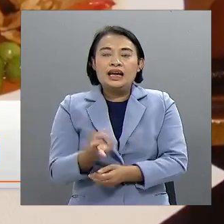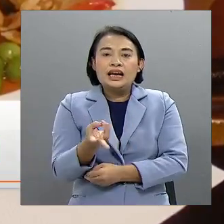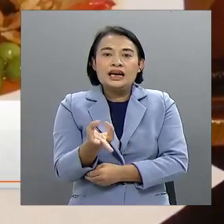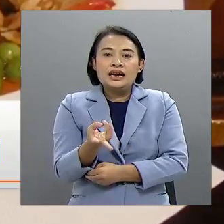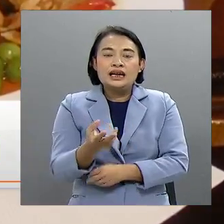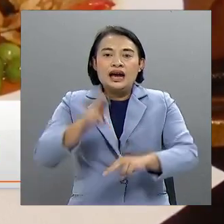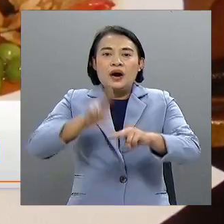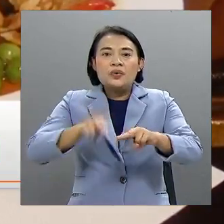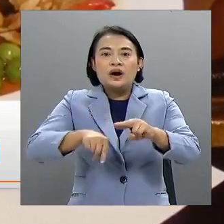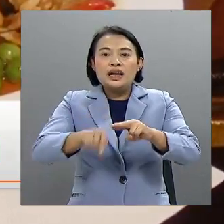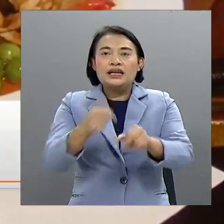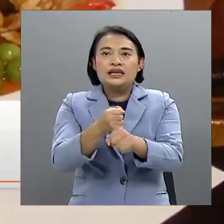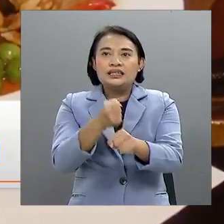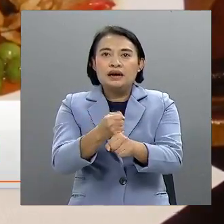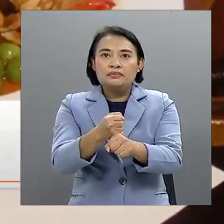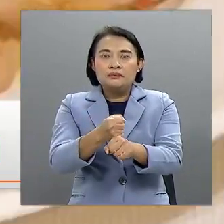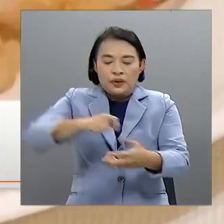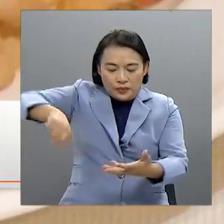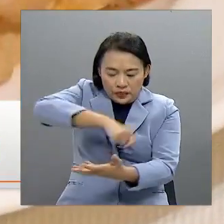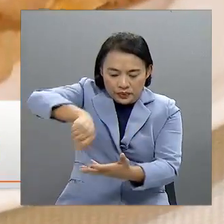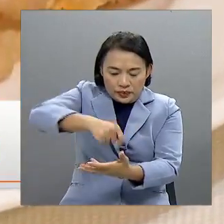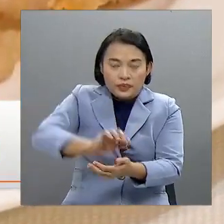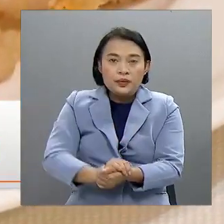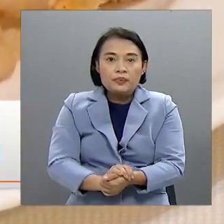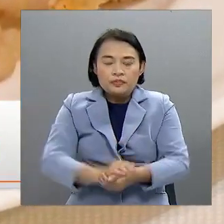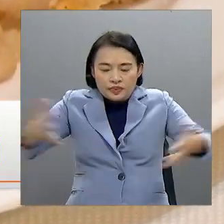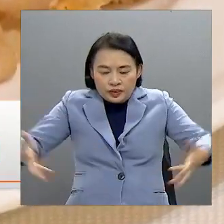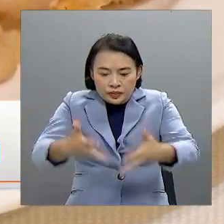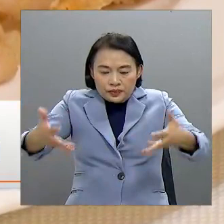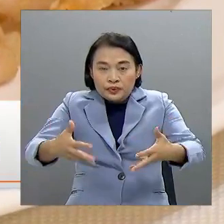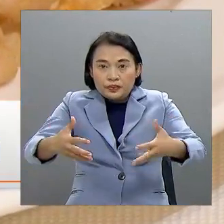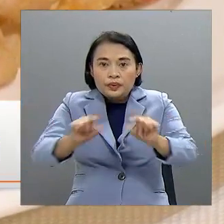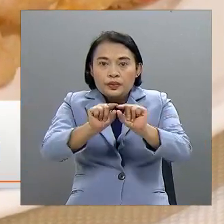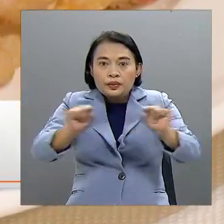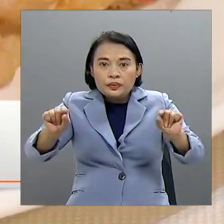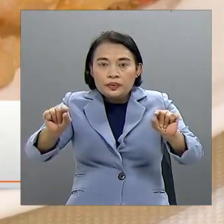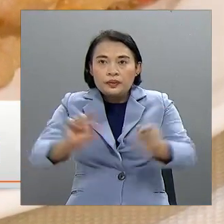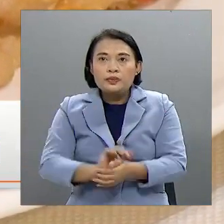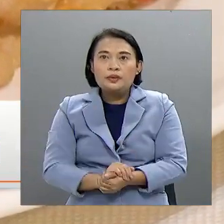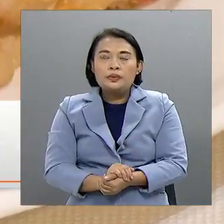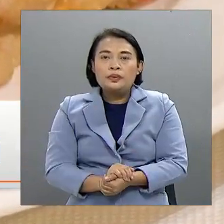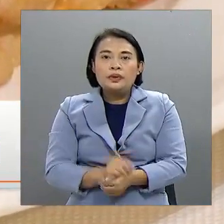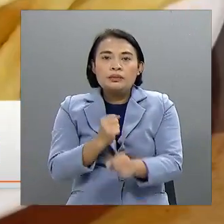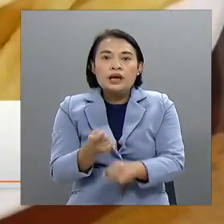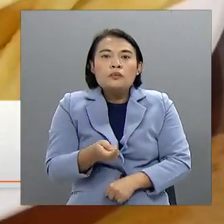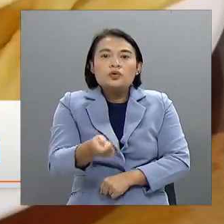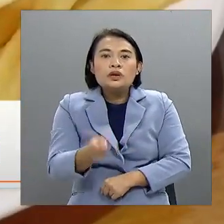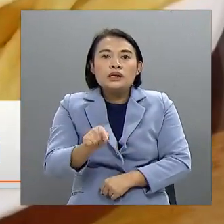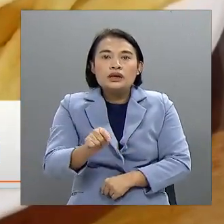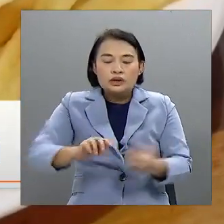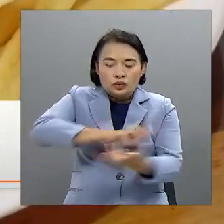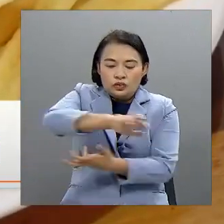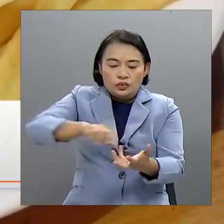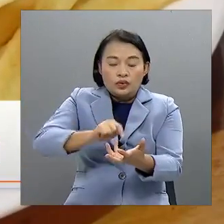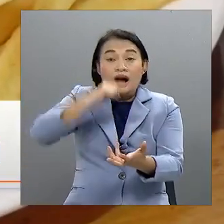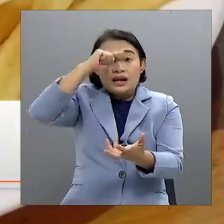าผัดไทยซุกี้แห้งเมนูอื่นๆที่นำวัตถุดิบและปรุงอาหารมาเขาบอกว่าเป็นการผสมผสานระหว่างไทยกับต่างประเทศนะ